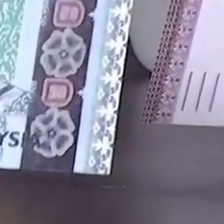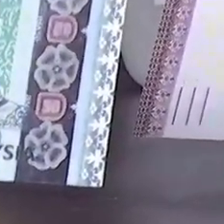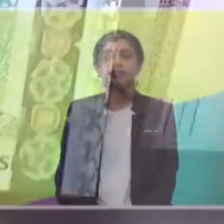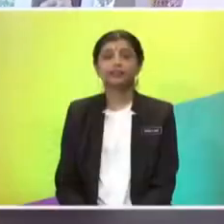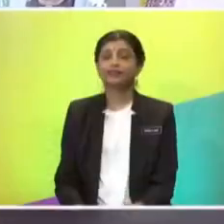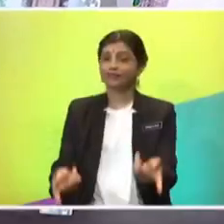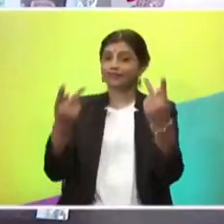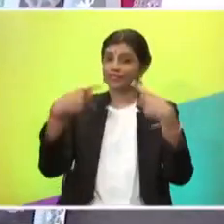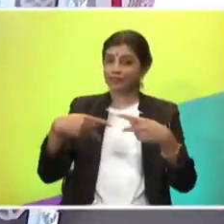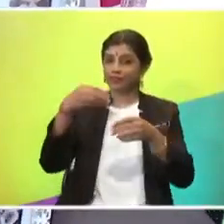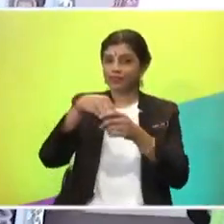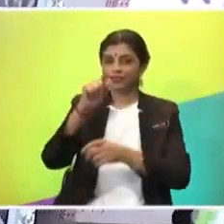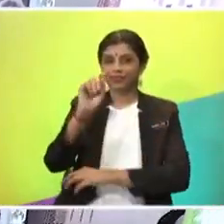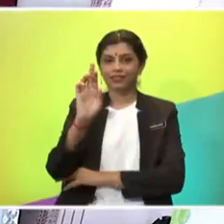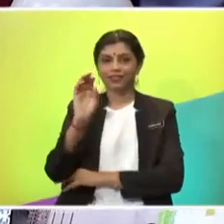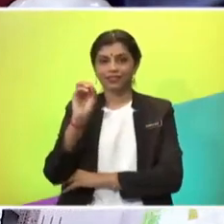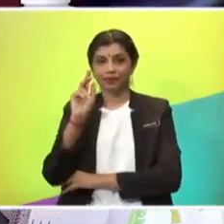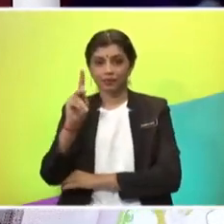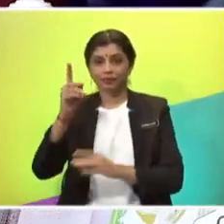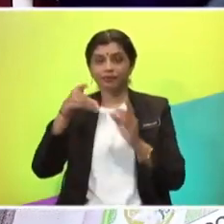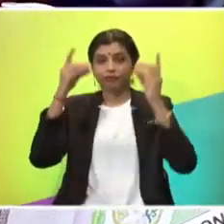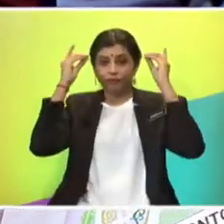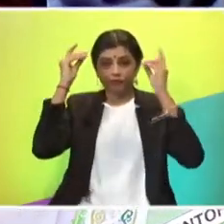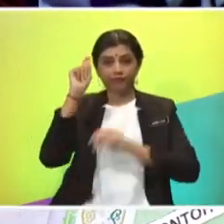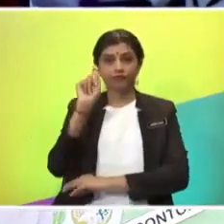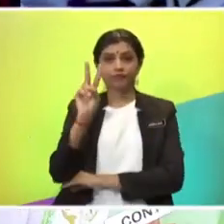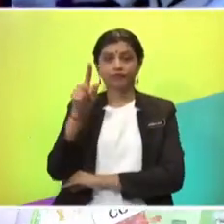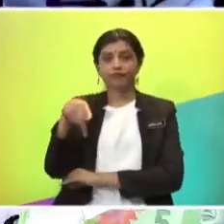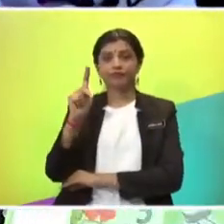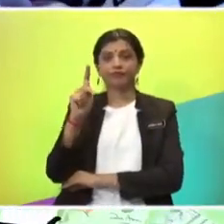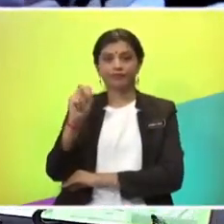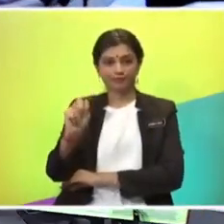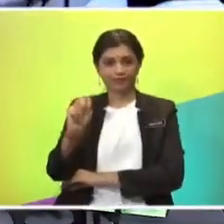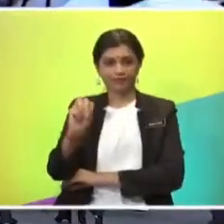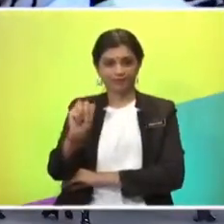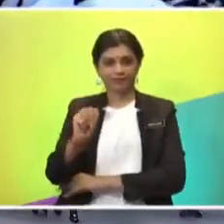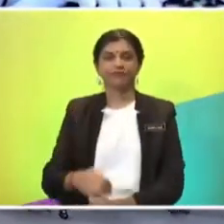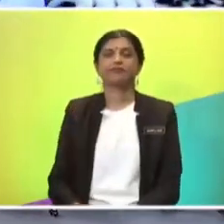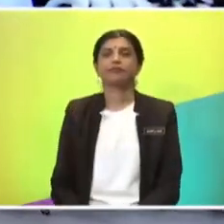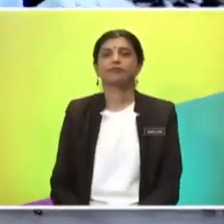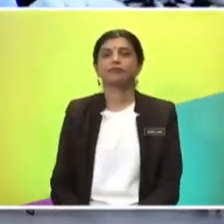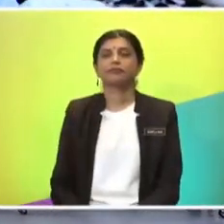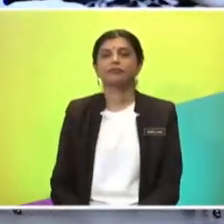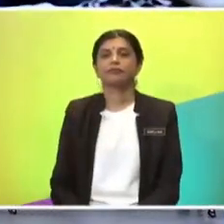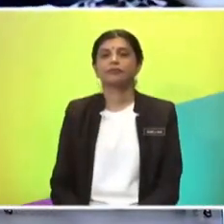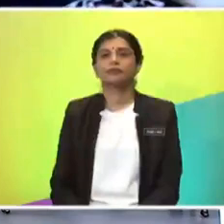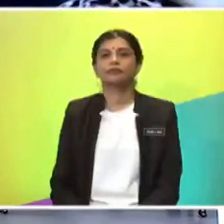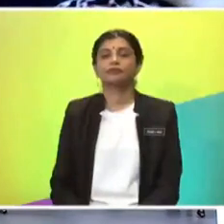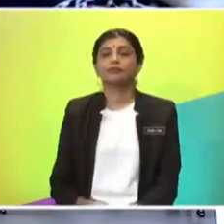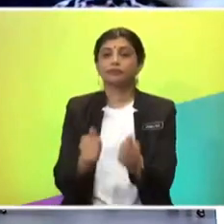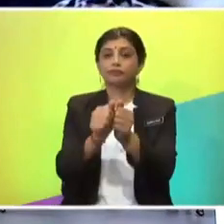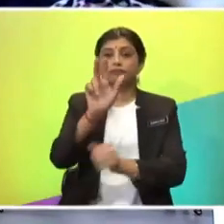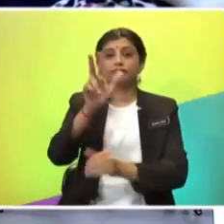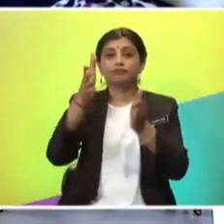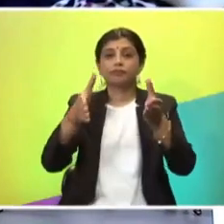Baik, kembali dalam Teroka Didik TV KPM bersama dengan saya Azhar Hilmi dan cikgu kita, Cikgu Masdiana Abdul Rashid, Cikgu